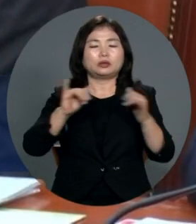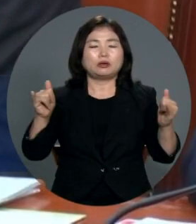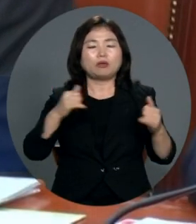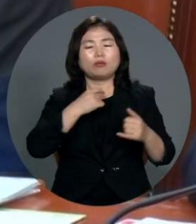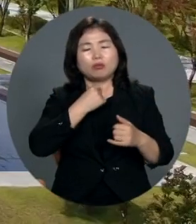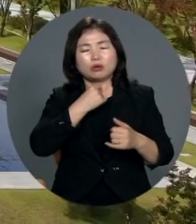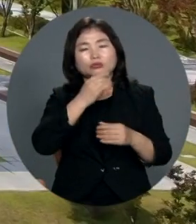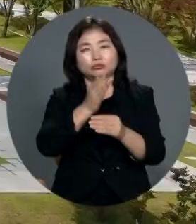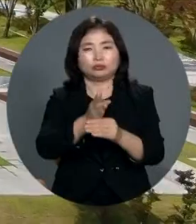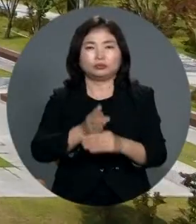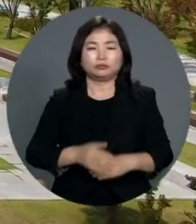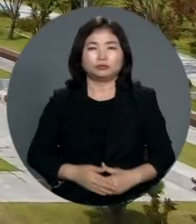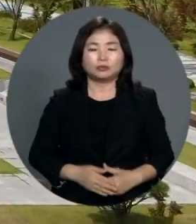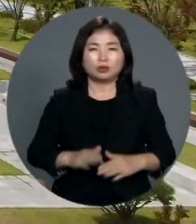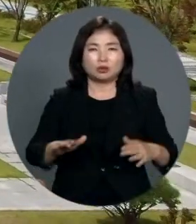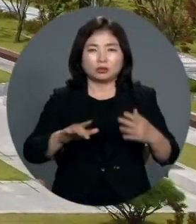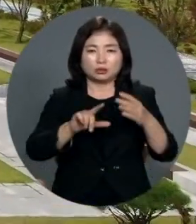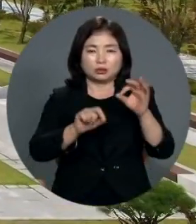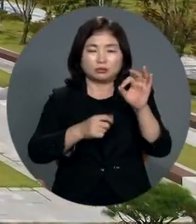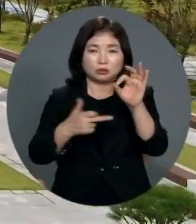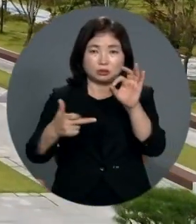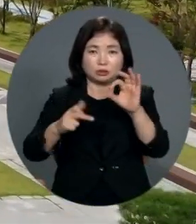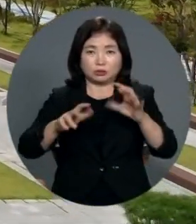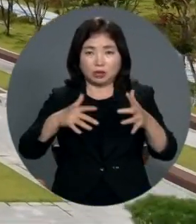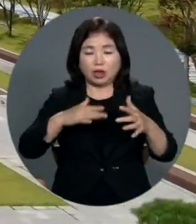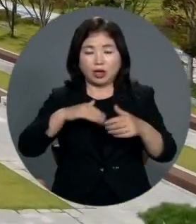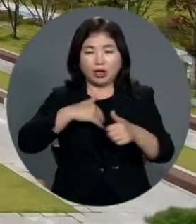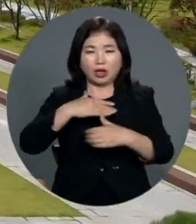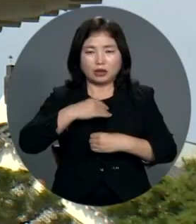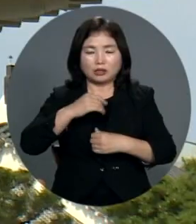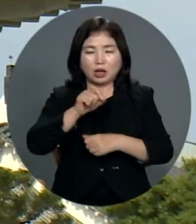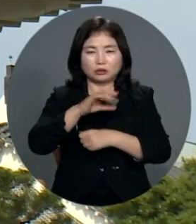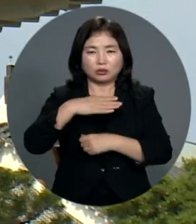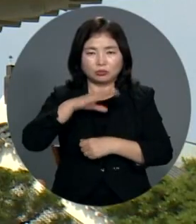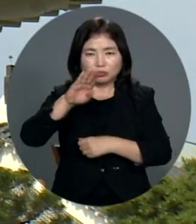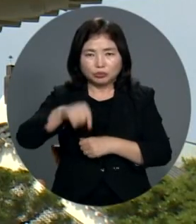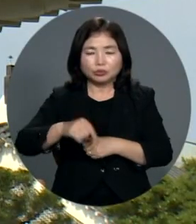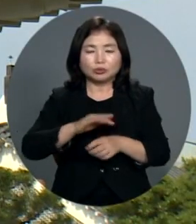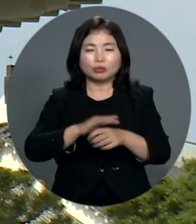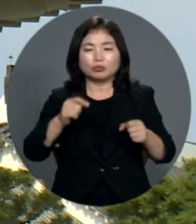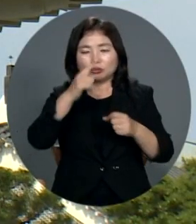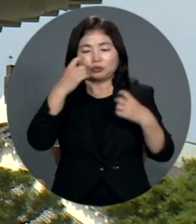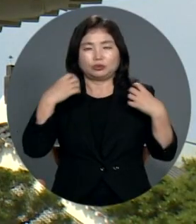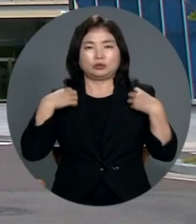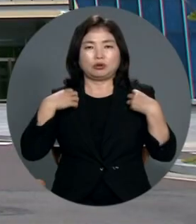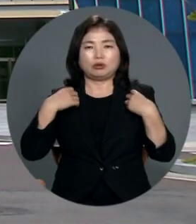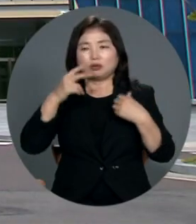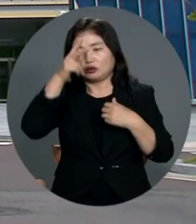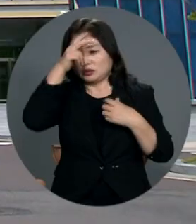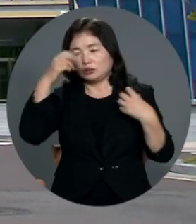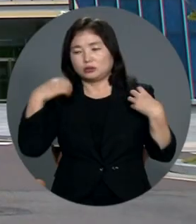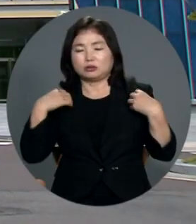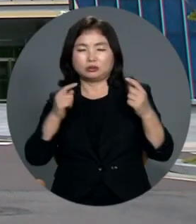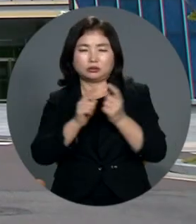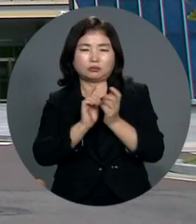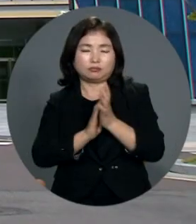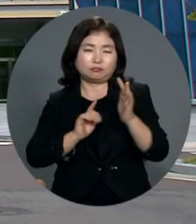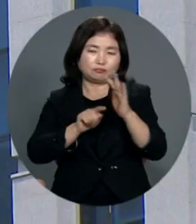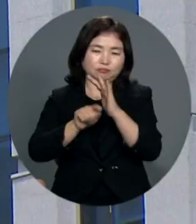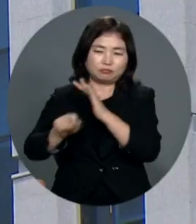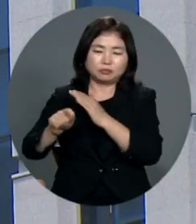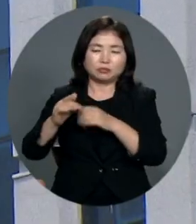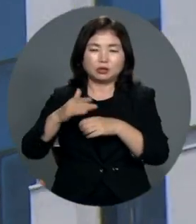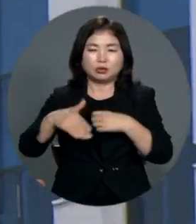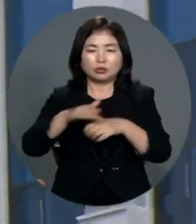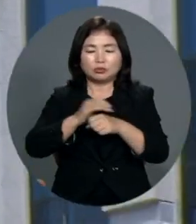원하고 있습니다. 오는 17일에는 국회 행정안전위원회 국감반이 경북 도청과 경북 경찰청을 직접 찾아 대구